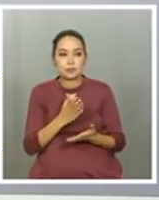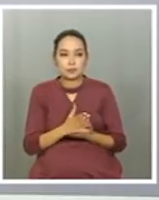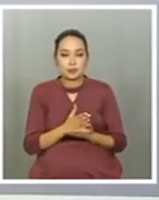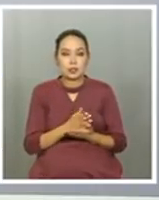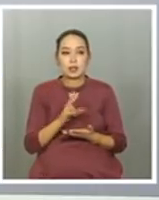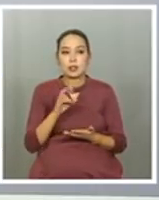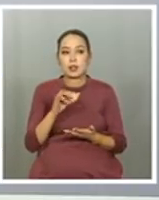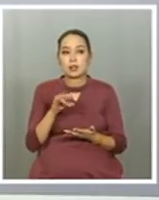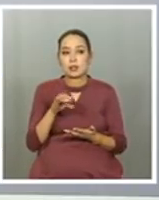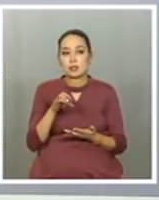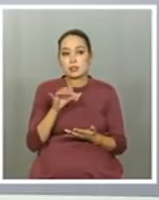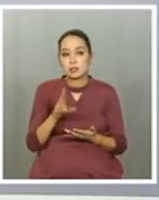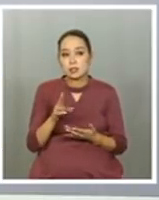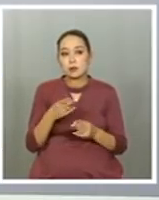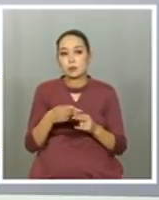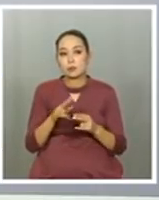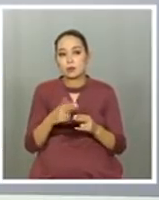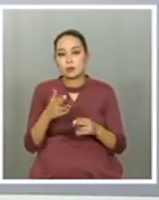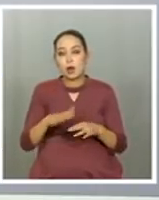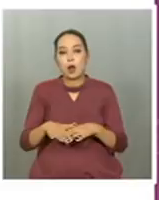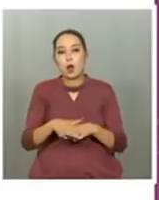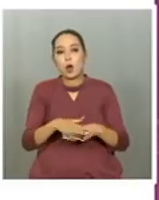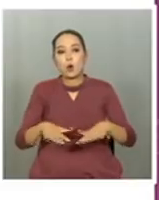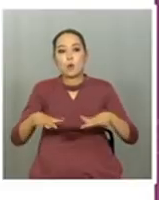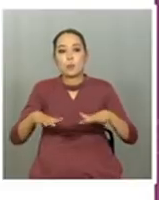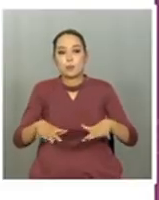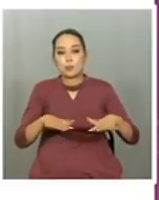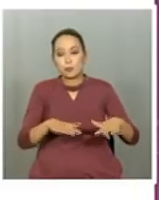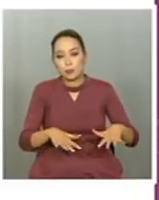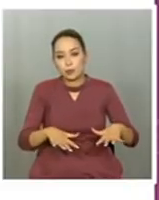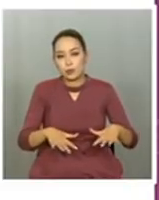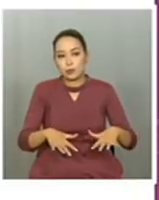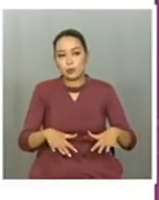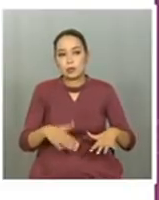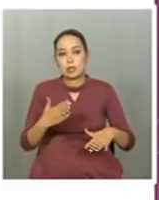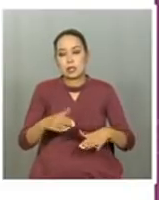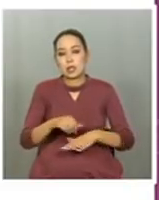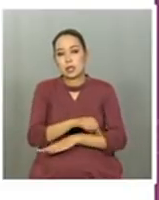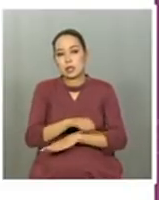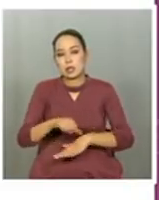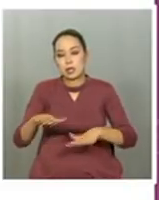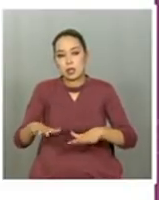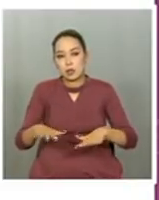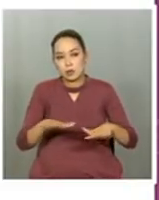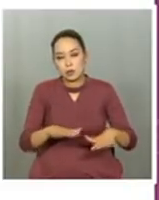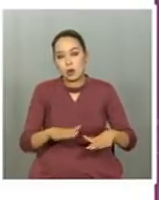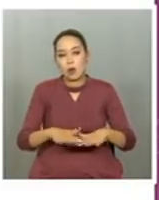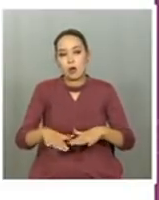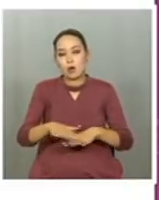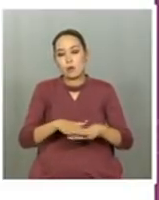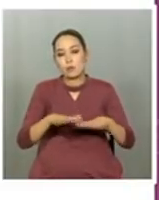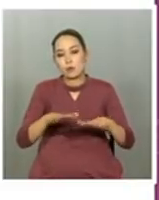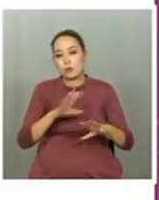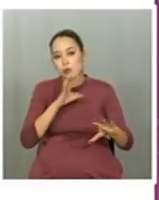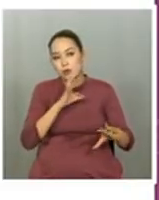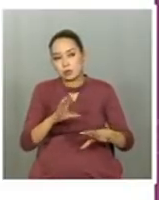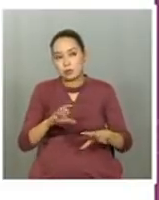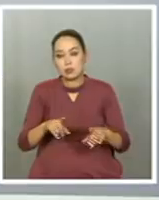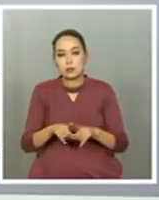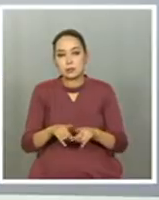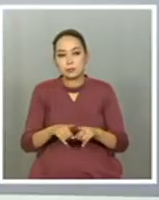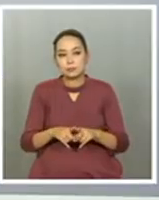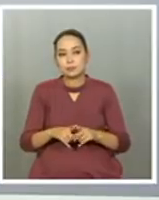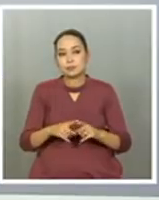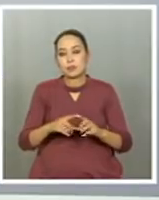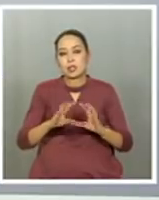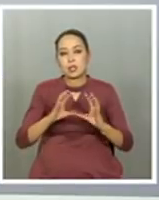кеңістіктік деген сөзді біз аумақ ретінде қарастырамыз, яғни белгілі бір территория, белгілі бір аумақты қамтиды, яғни ол жерде